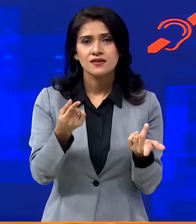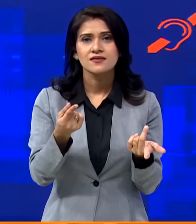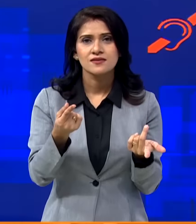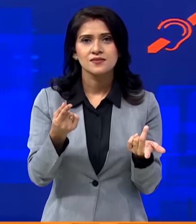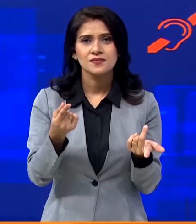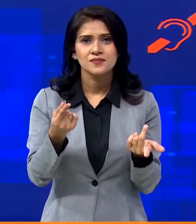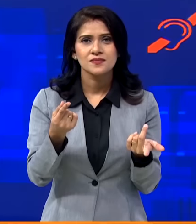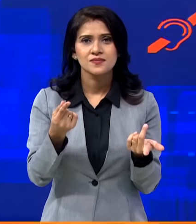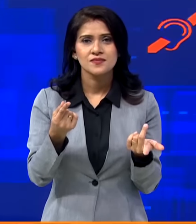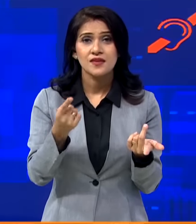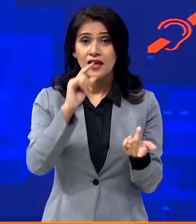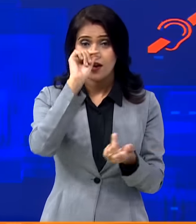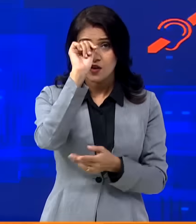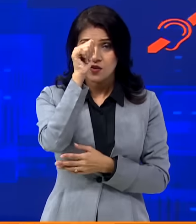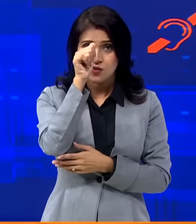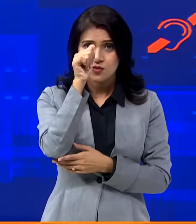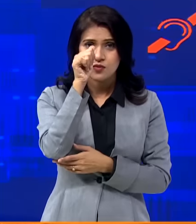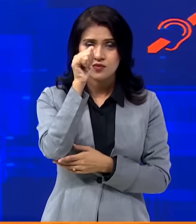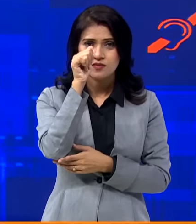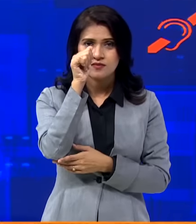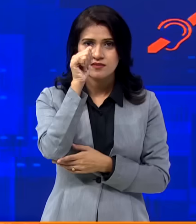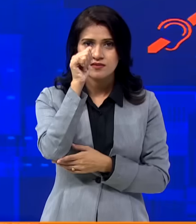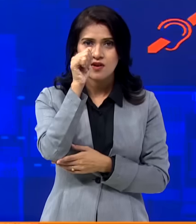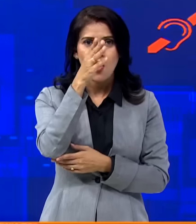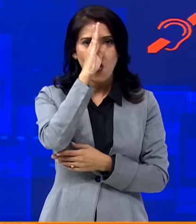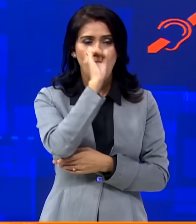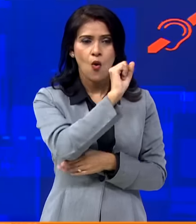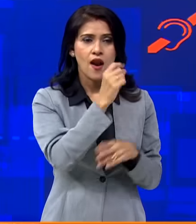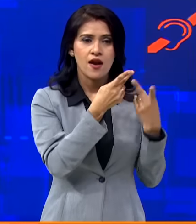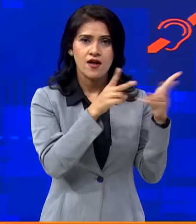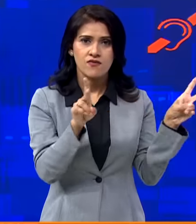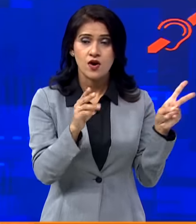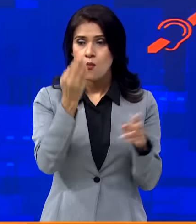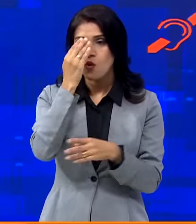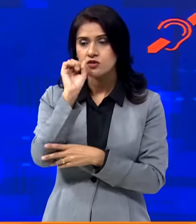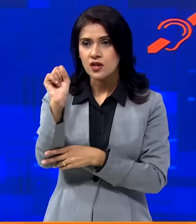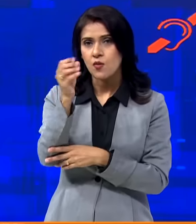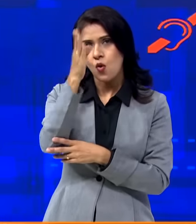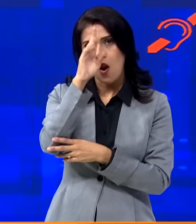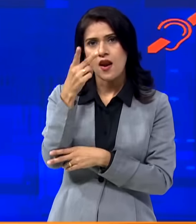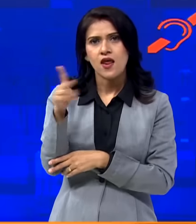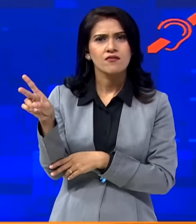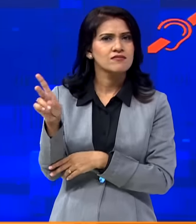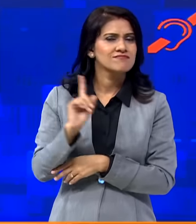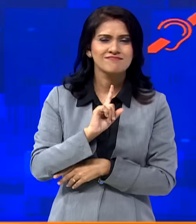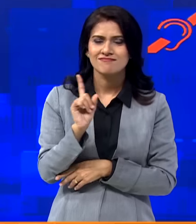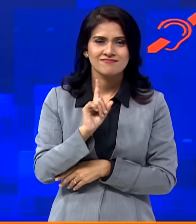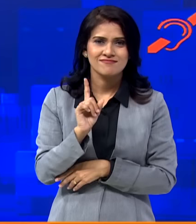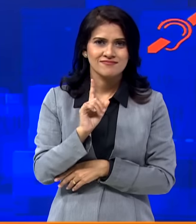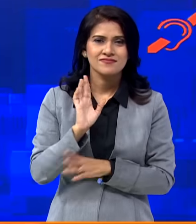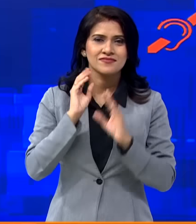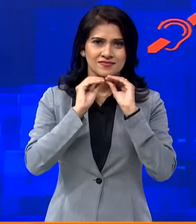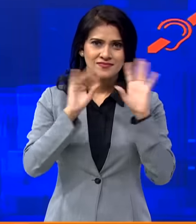हैं कि हिंदू का भगवान अलग है मुसलमान का अलग है ये उनको मैं